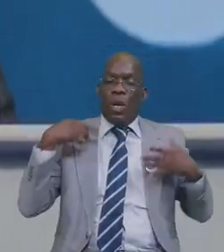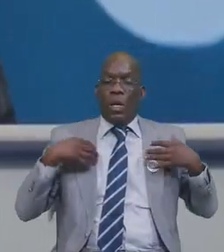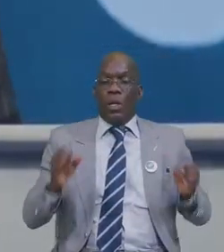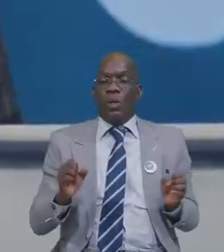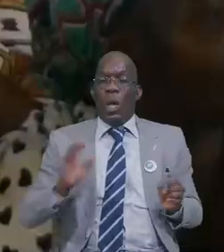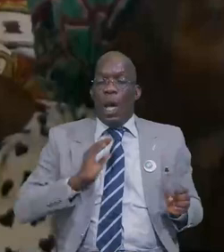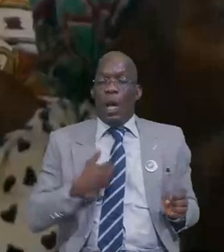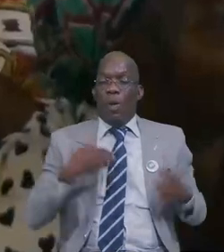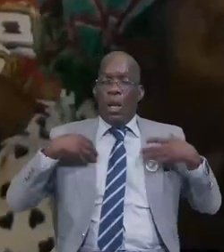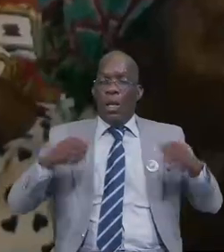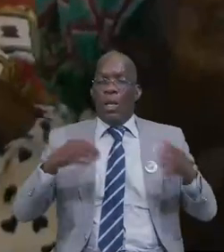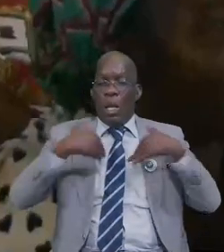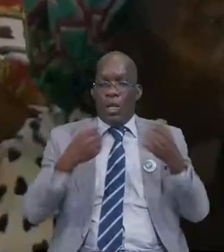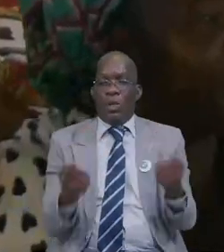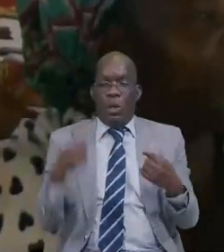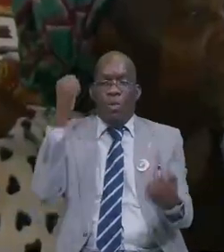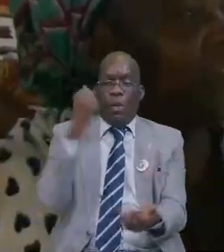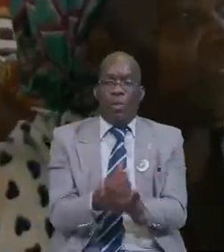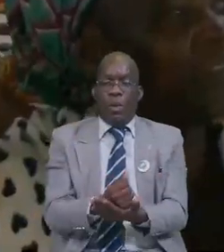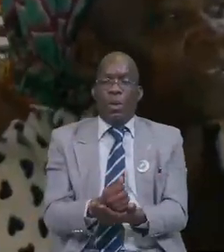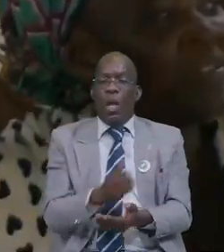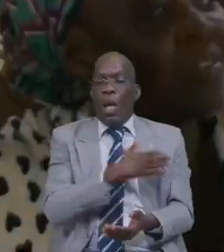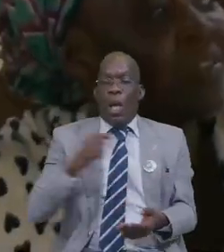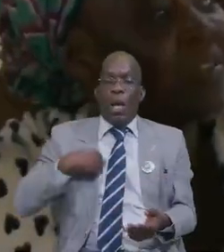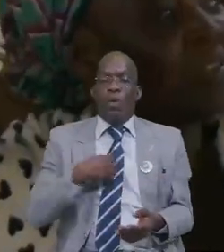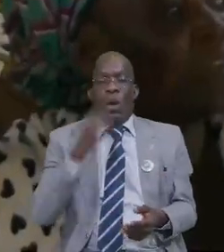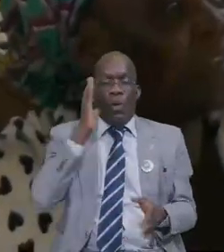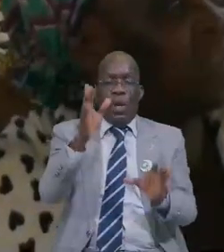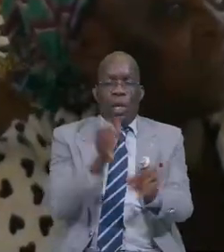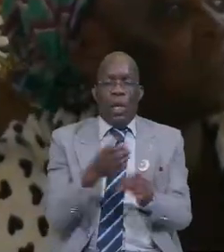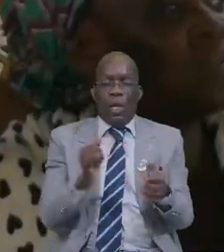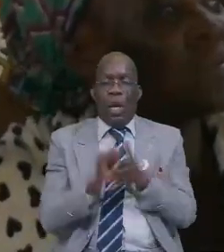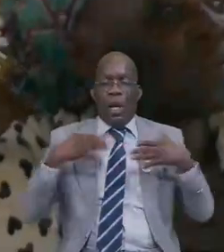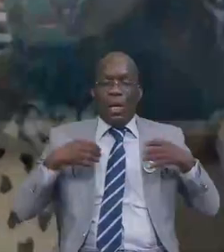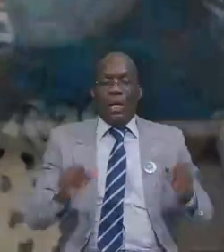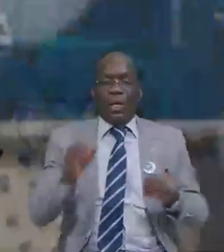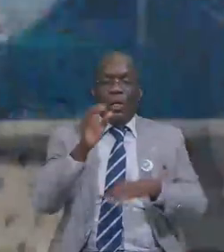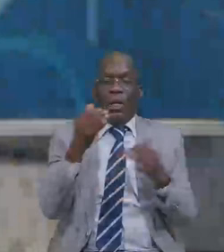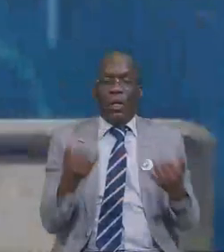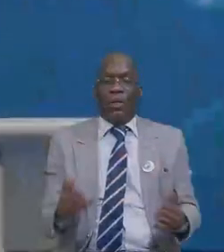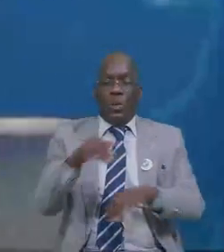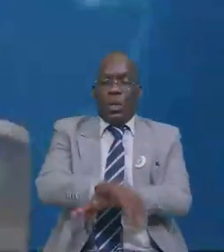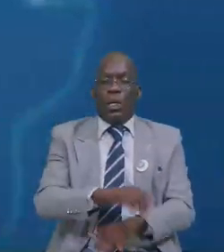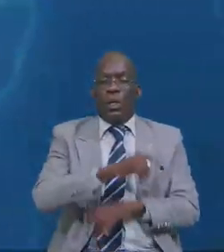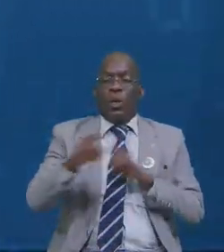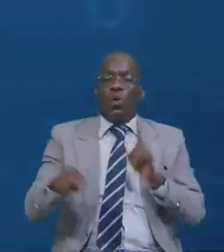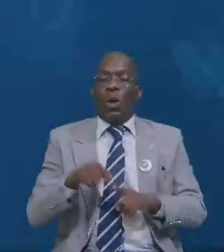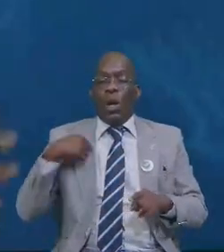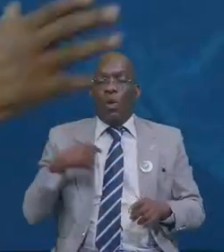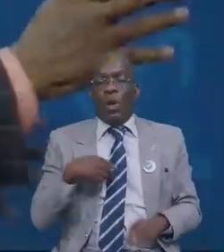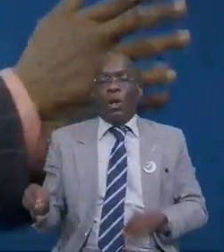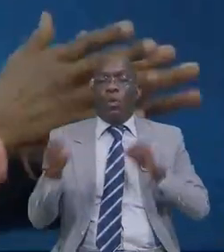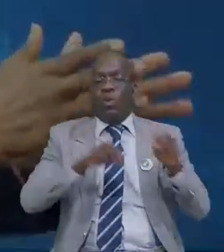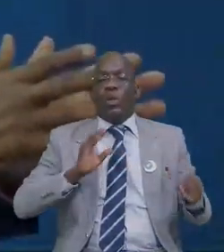guéris. Notre guérison est venue. Et nous allons réclamer cette guérison ce soir. Et dès que nous concentrons